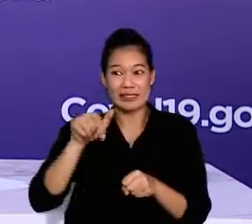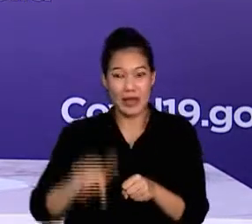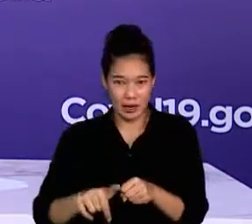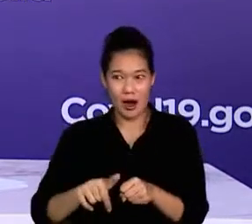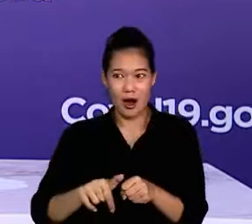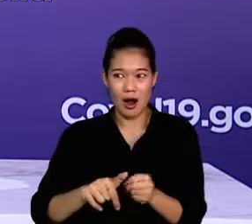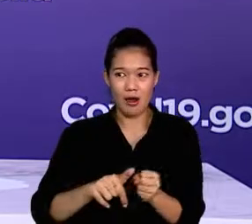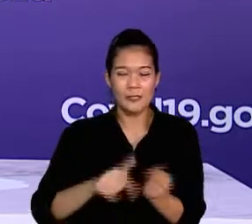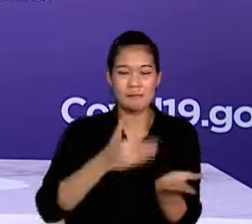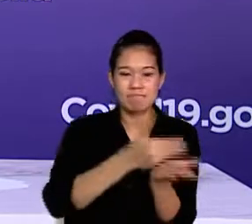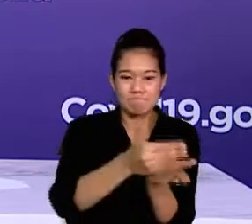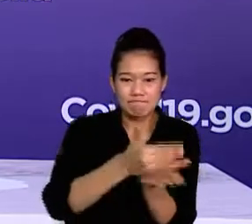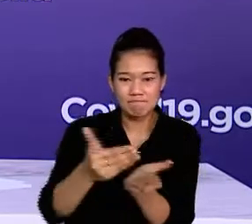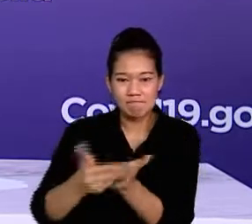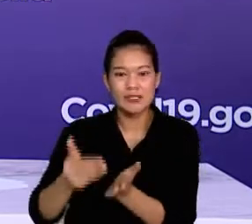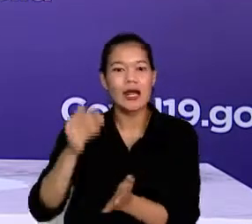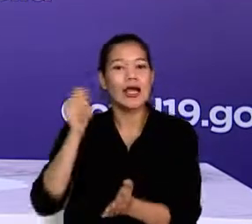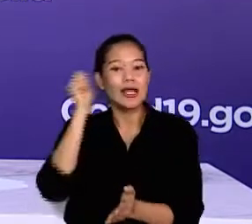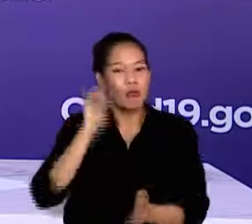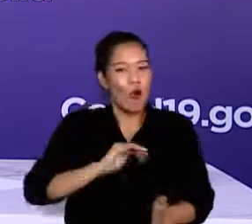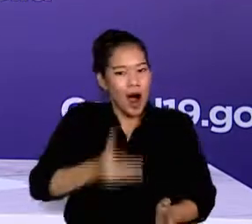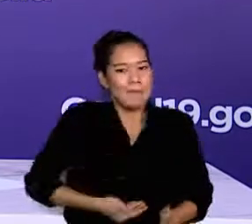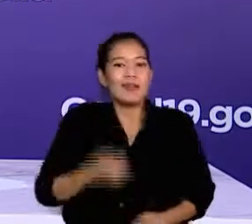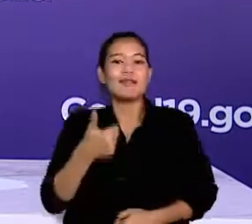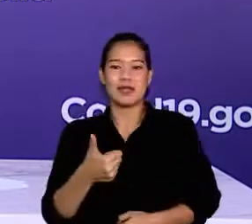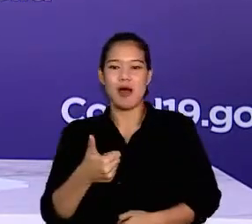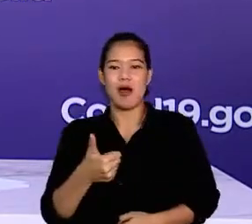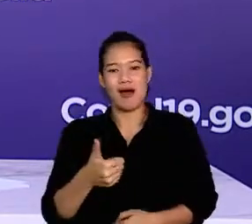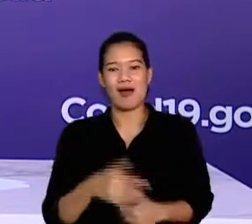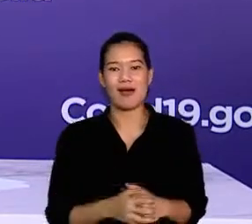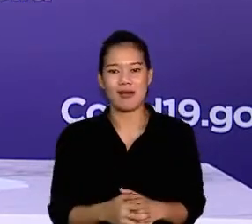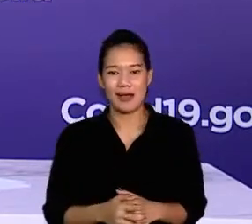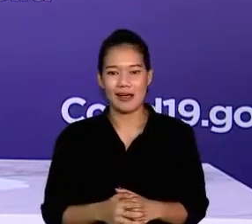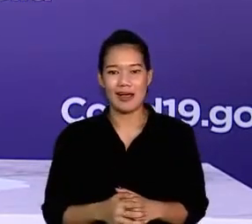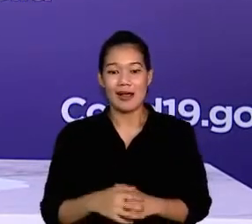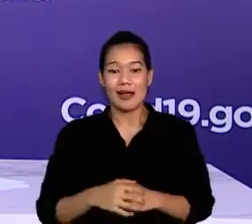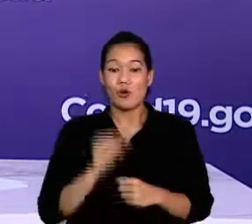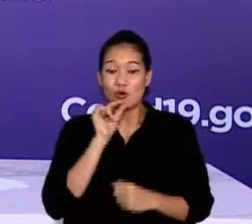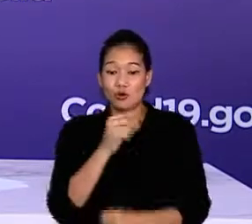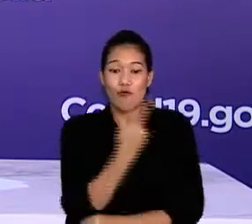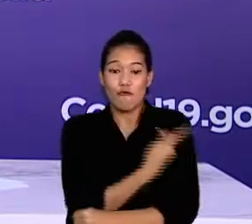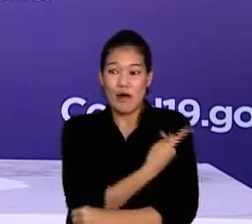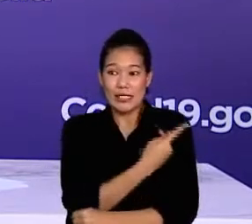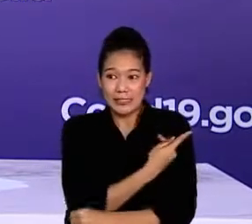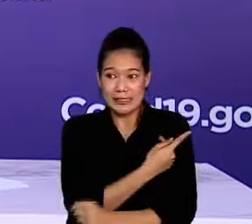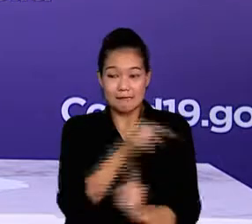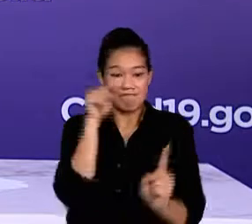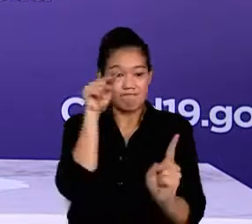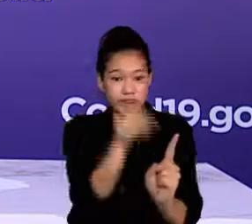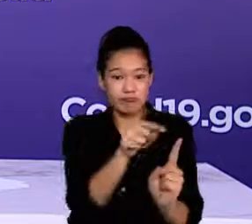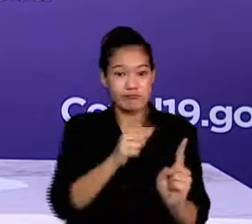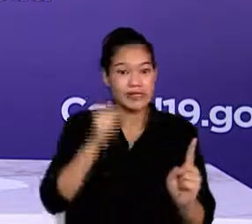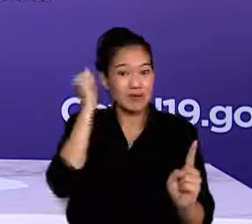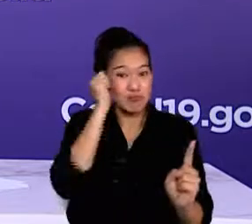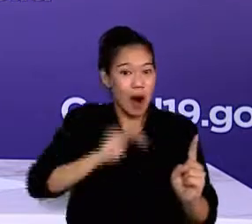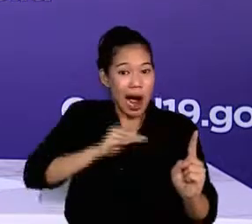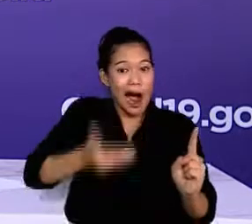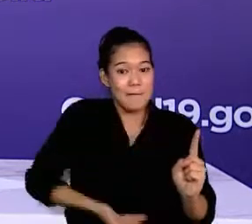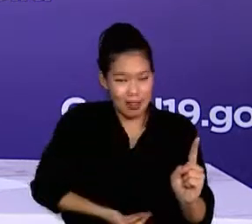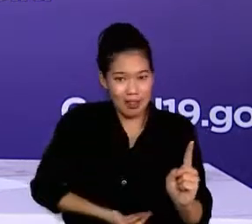sudah dapat diberikan kepada ibu hamil upaya pemberian vaksinasi copy 19 dengan sasaran ibu hamil